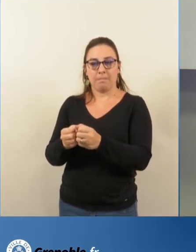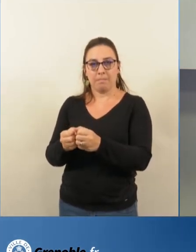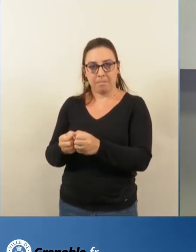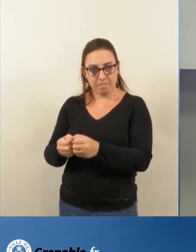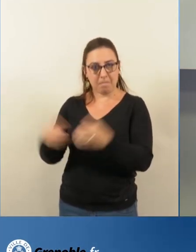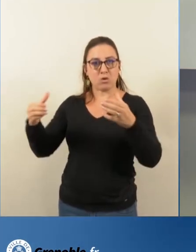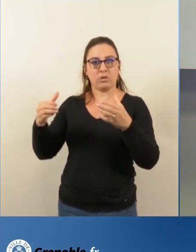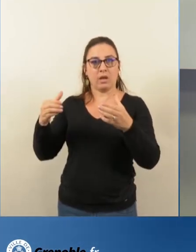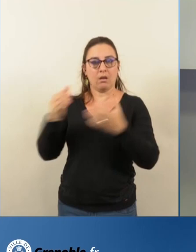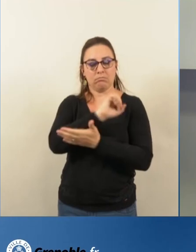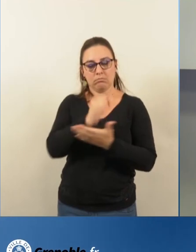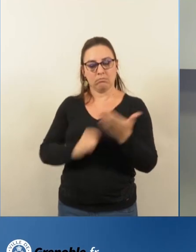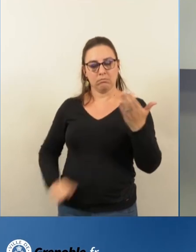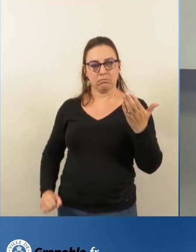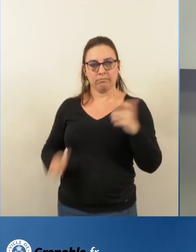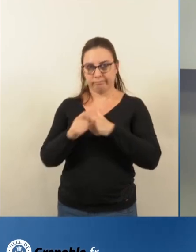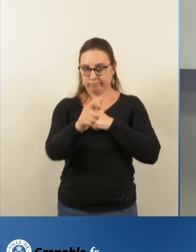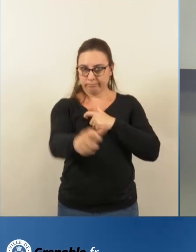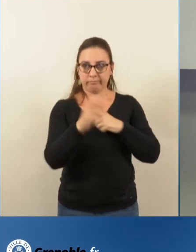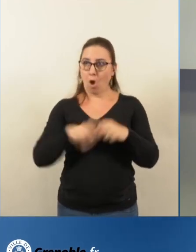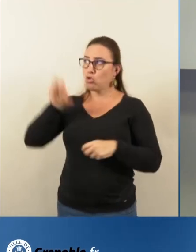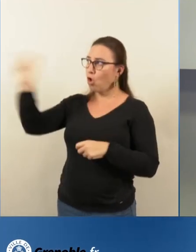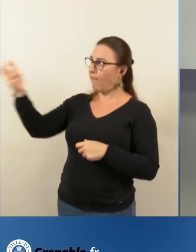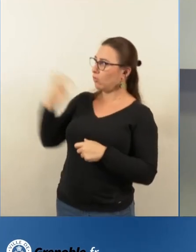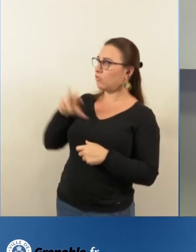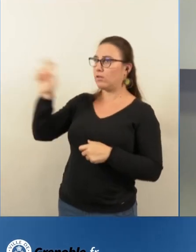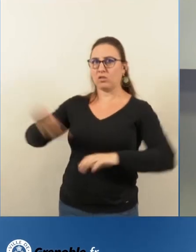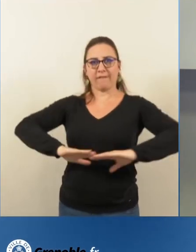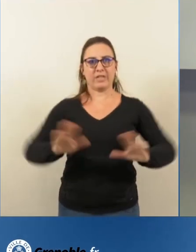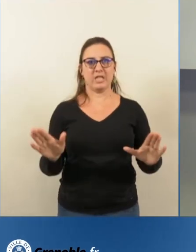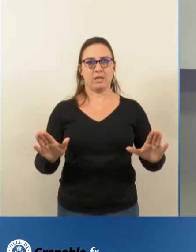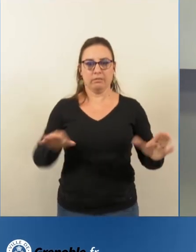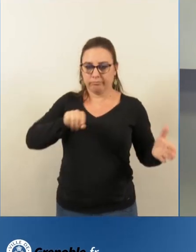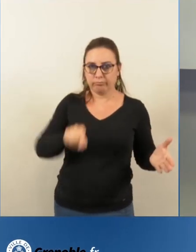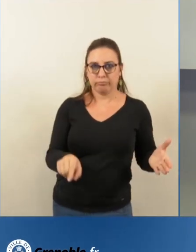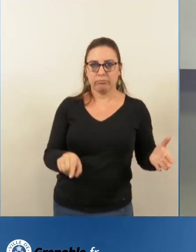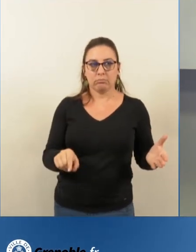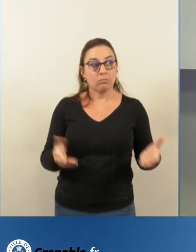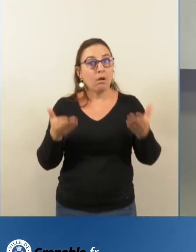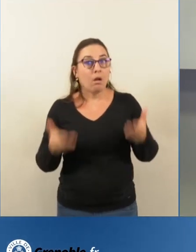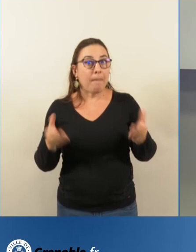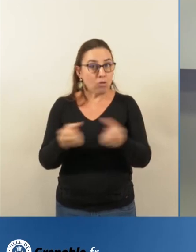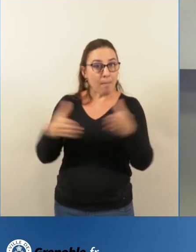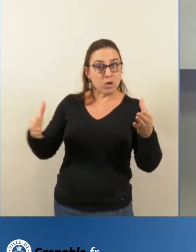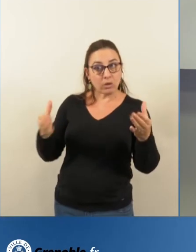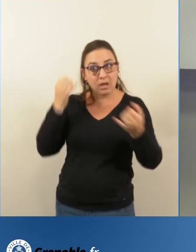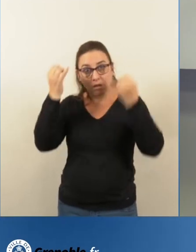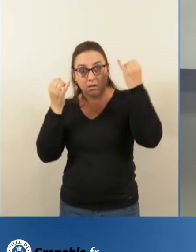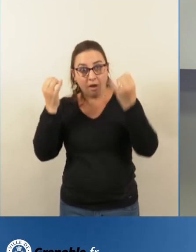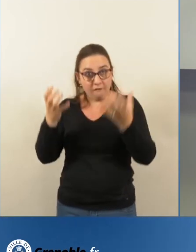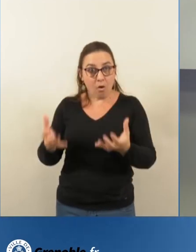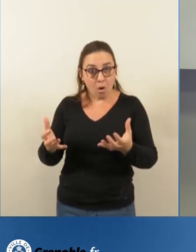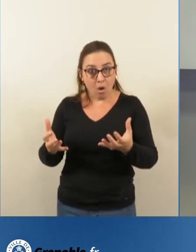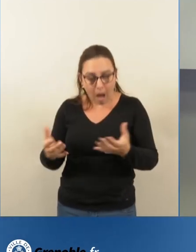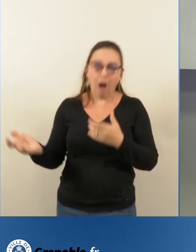a écrit une feuille de route dans laquelle il est dit plus de transfert nulle part donc aujourd'hui est-ce qu'il y a une initiative de cette majorité pour dire finalement on